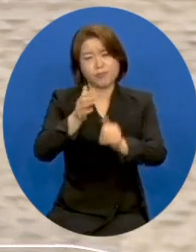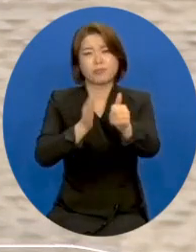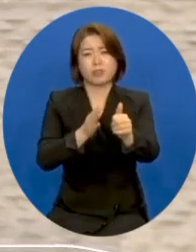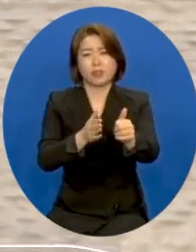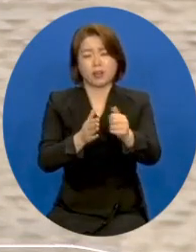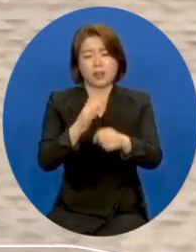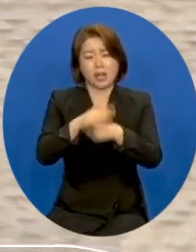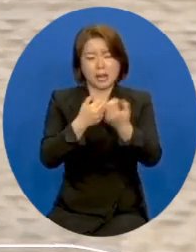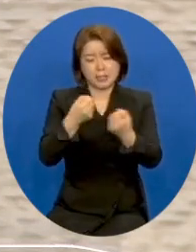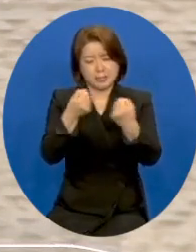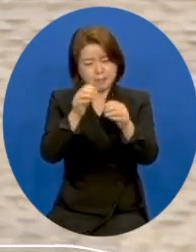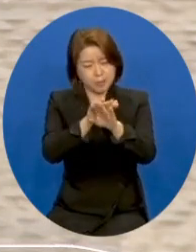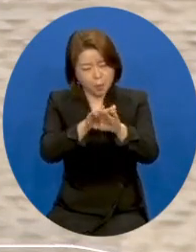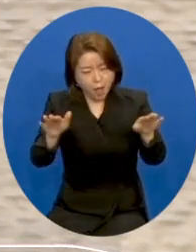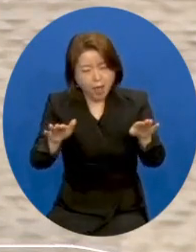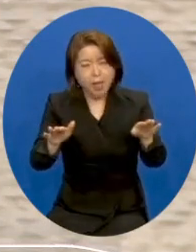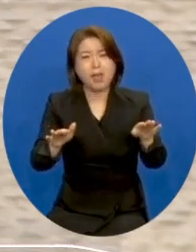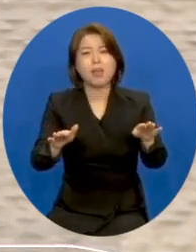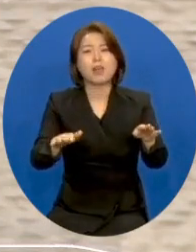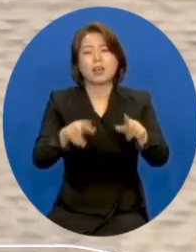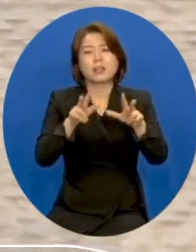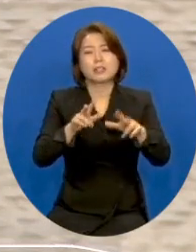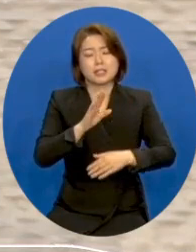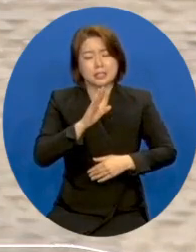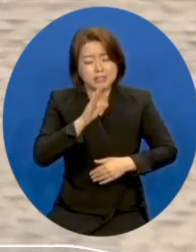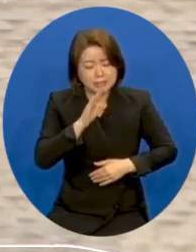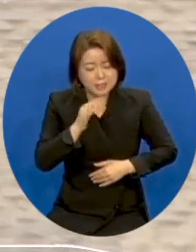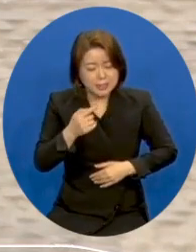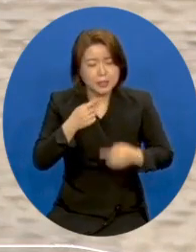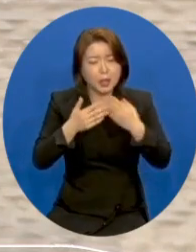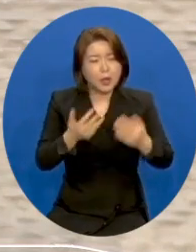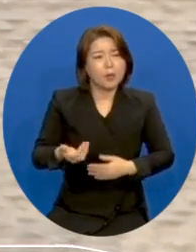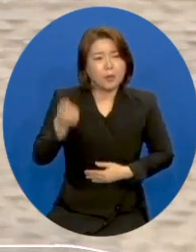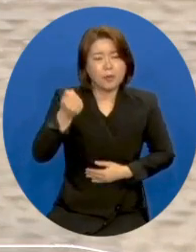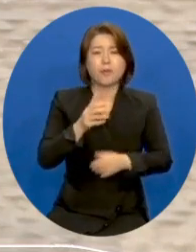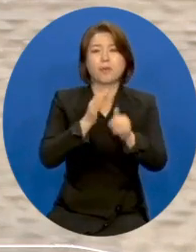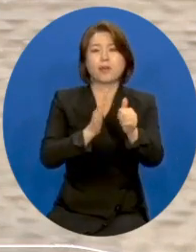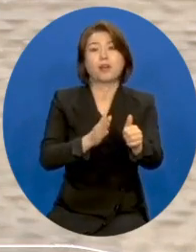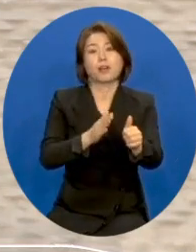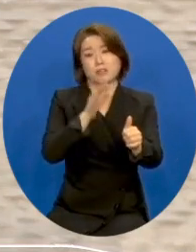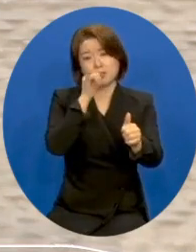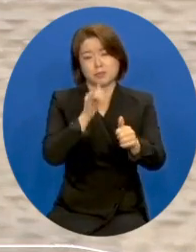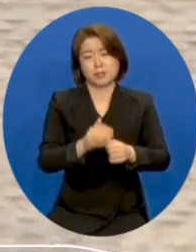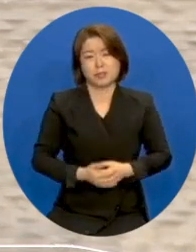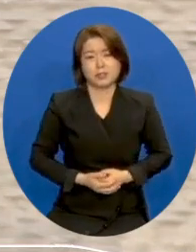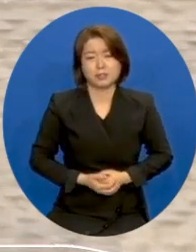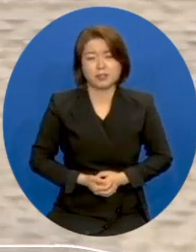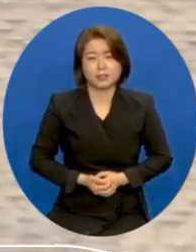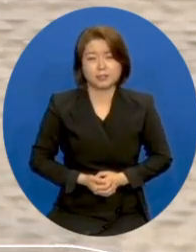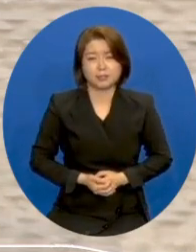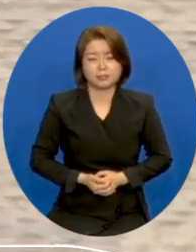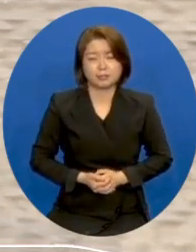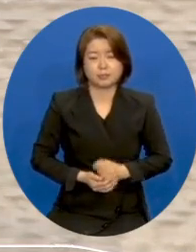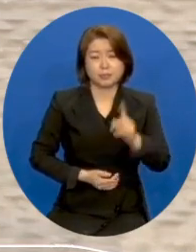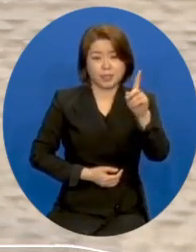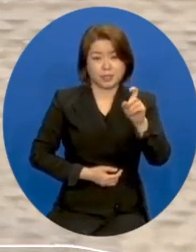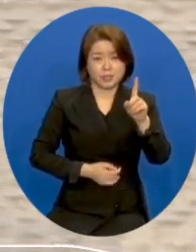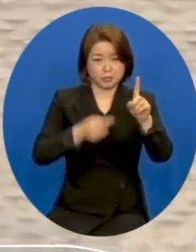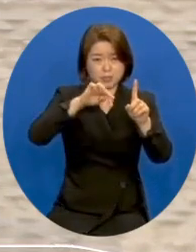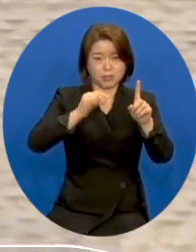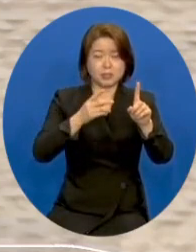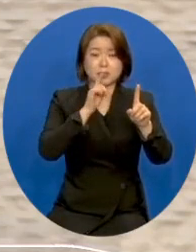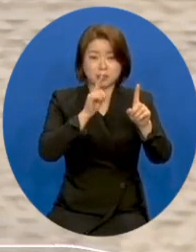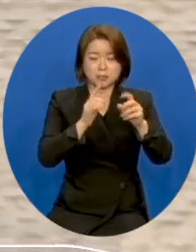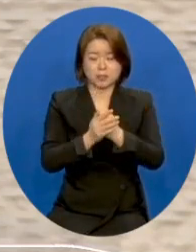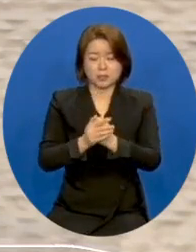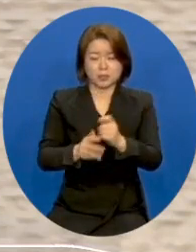하나님과 화해함을 이제는 실제로 살아라 하고 권하는 것입니다. 11절 말씀에 고린도